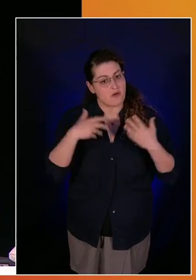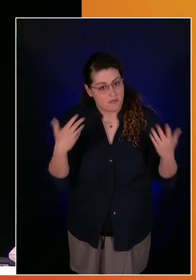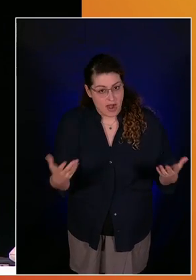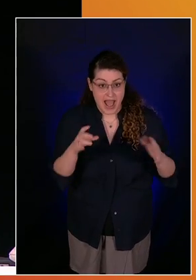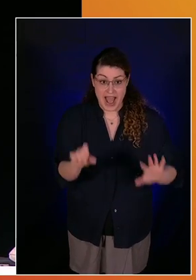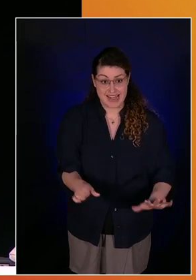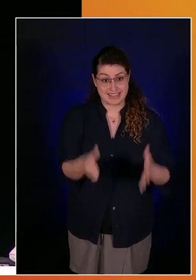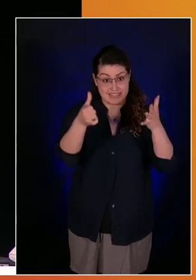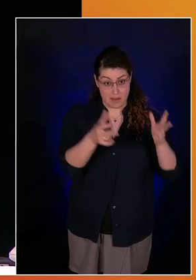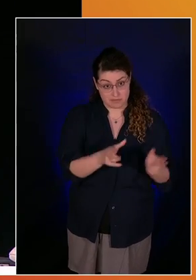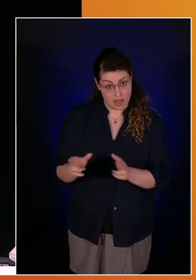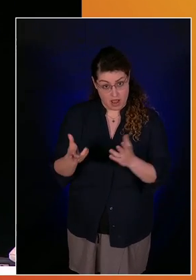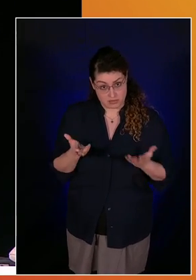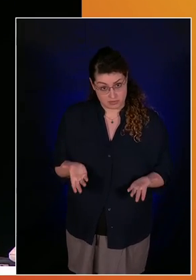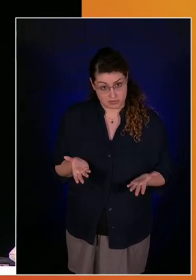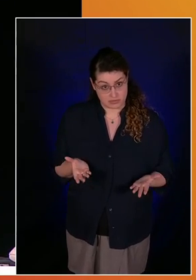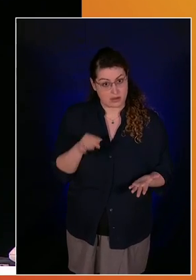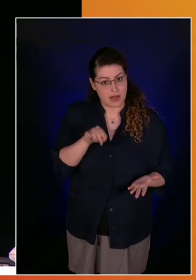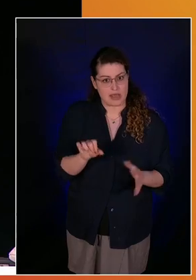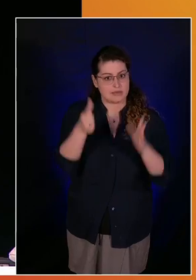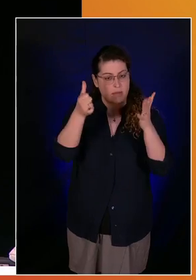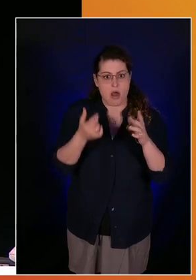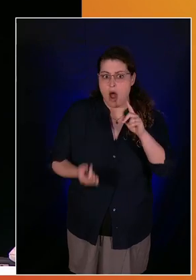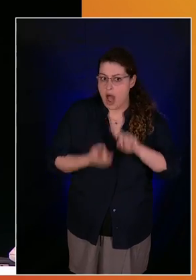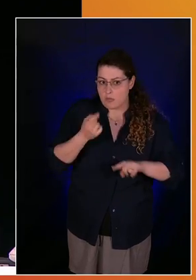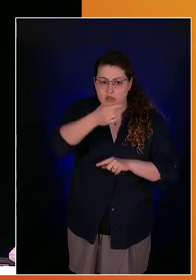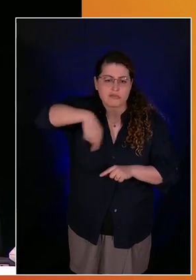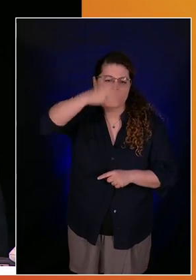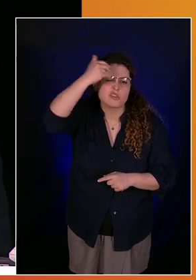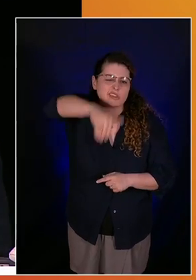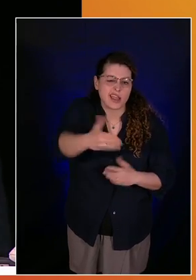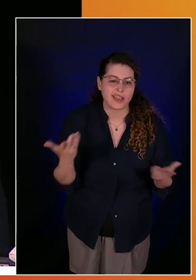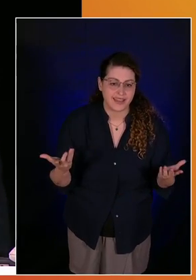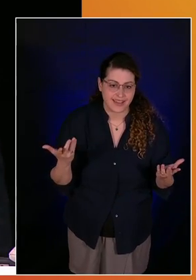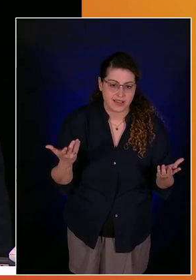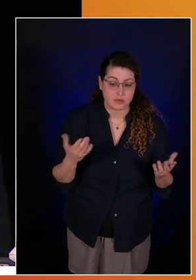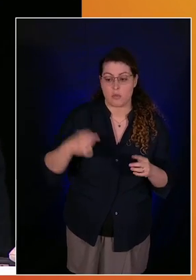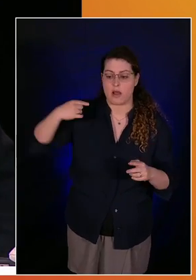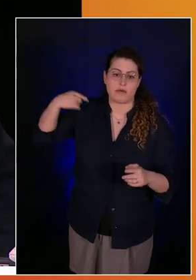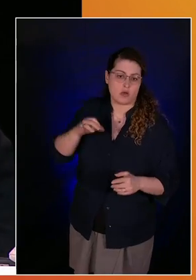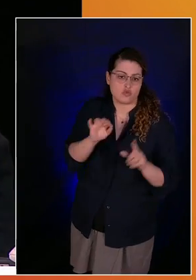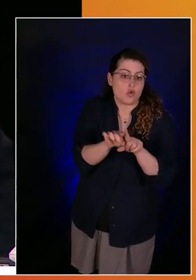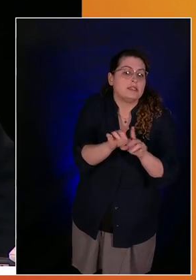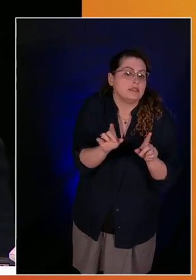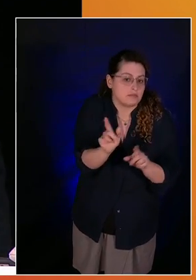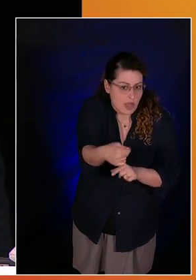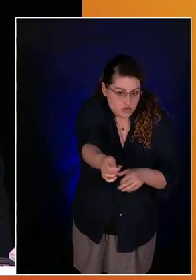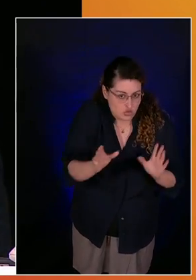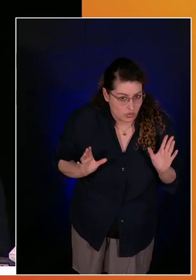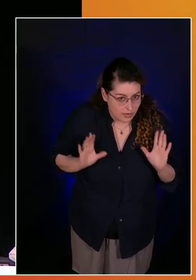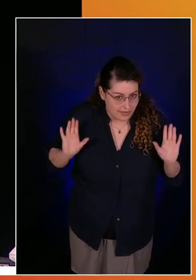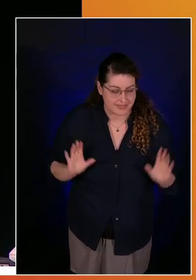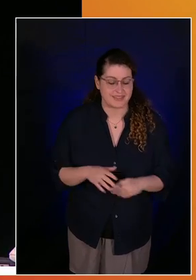6è séance et celle-ci est extrêmement importante vous l'avez tout compris mais tout comme étaent les autres aussi bien entendu il n'y a pas d'exclusive